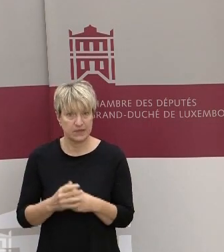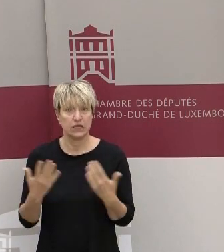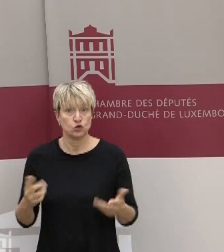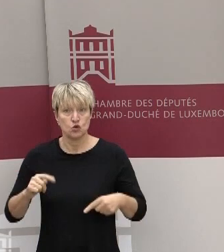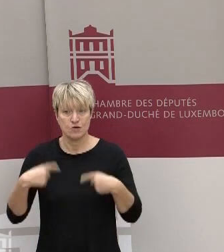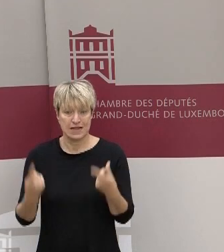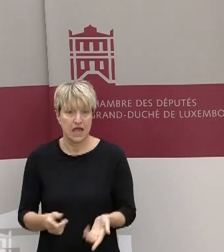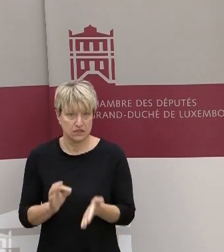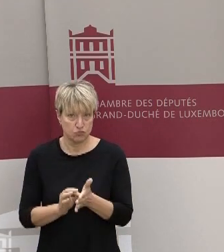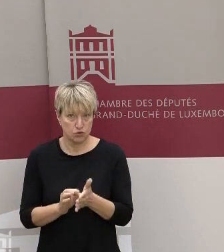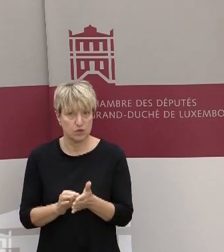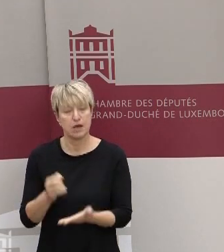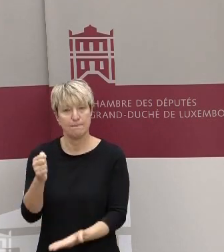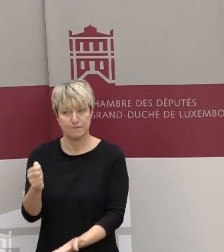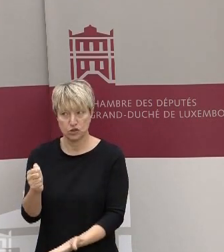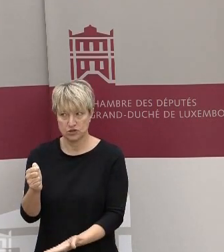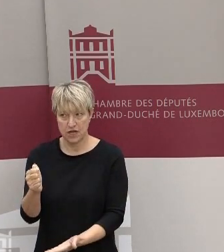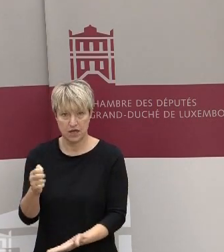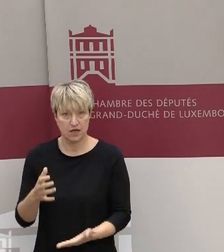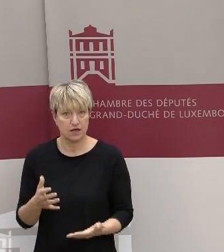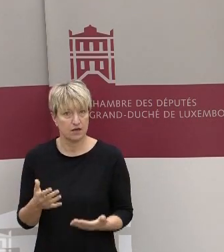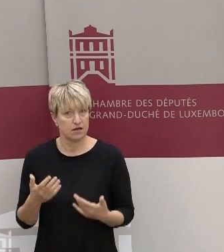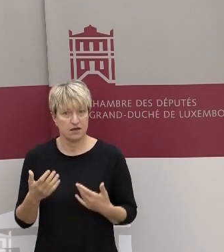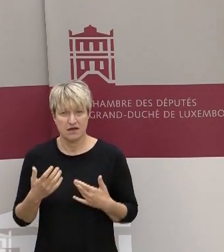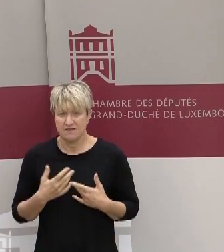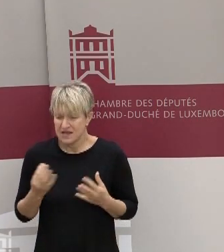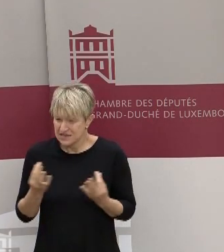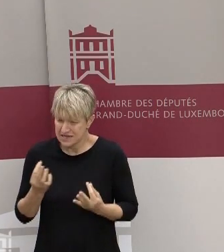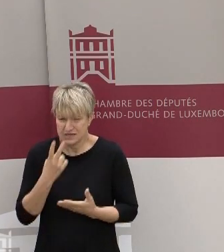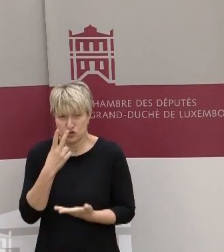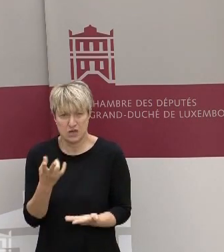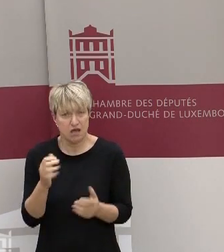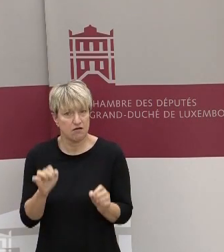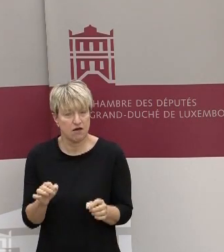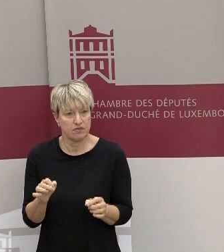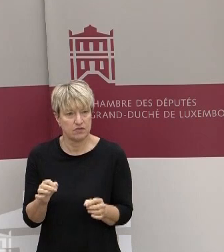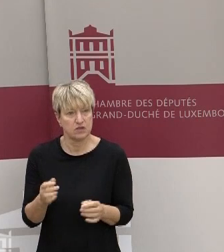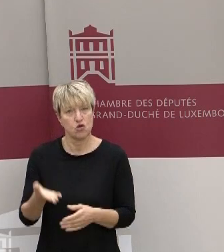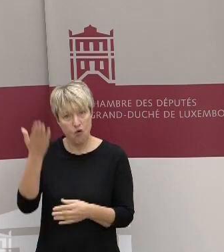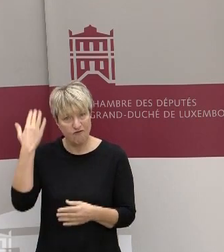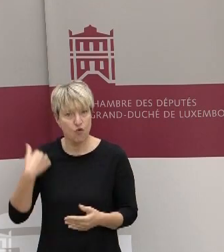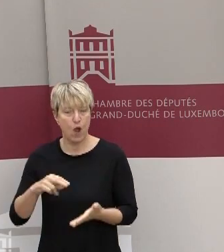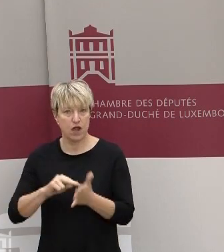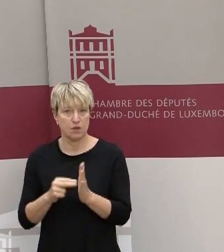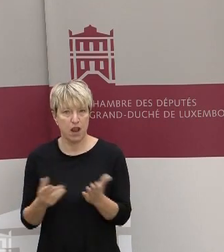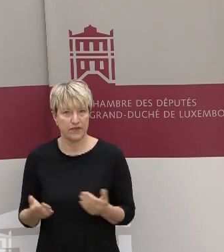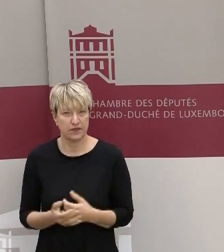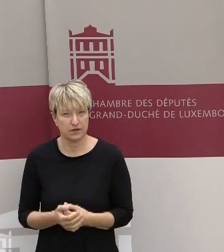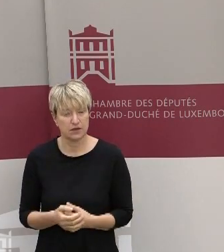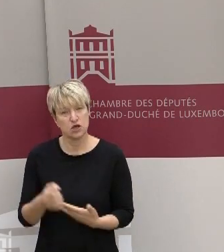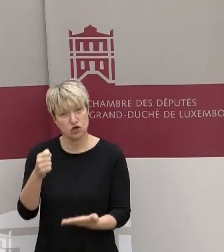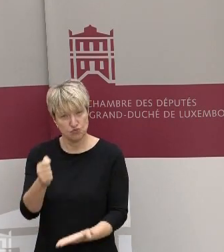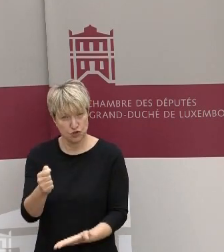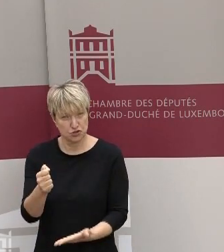vom Premier seiner Annonce während dem Etat de la Nation. Der Budgetsrapport hat dieses Projekt auch in Dünsten abgegriffen, dass der Staat